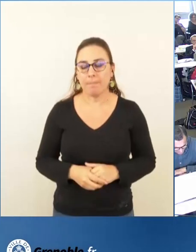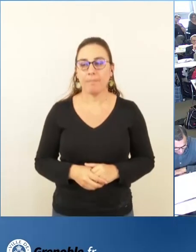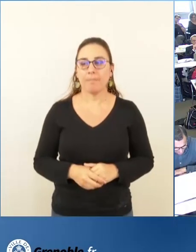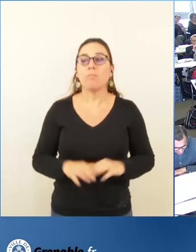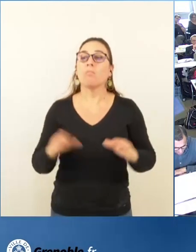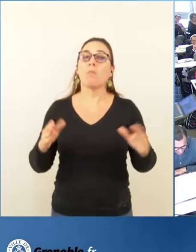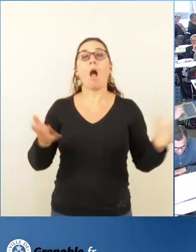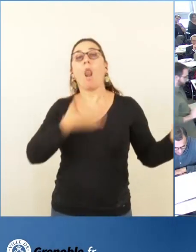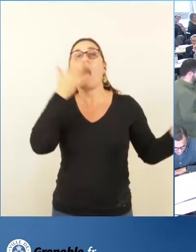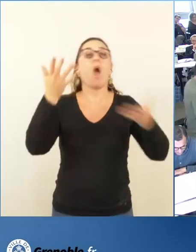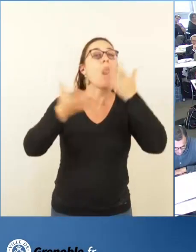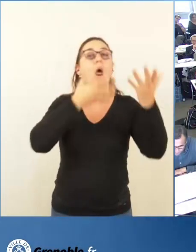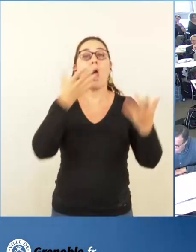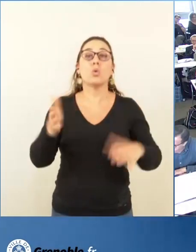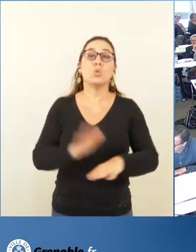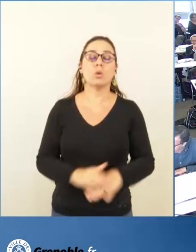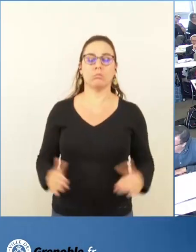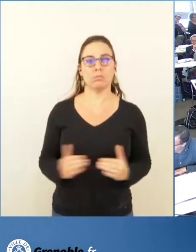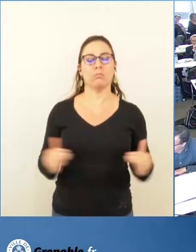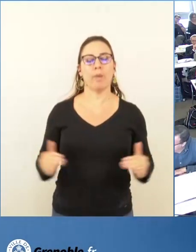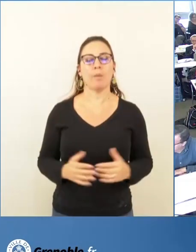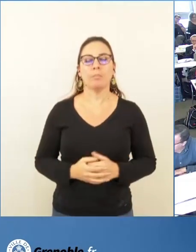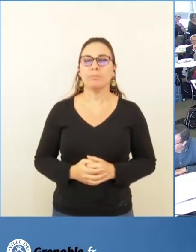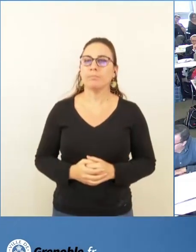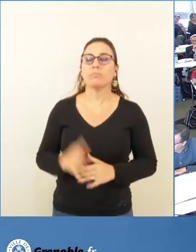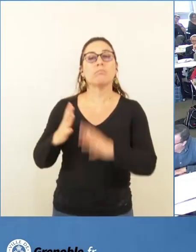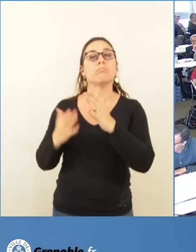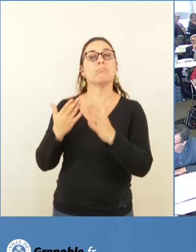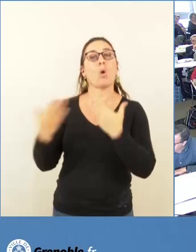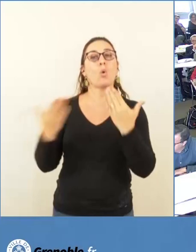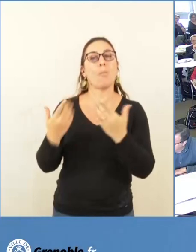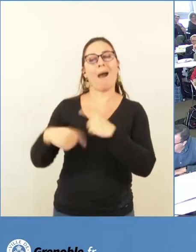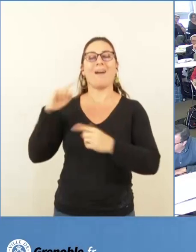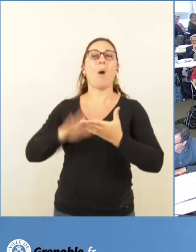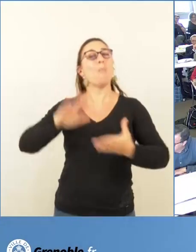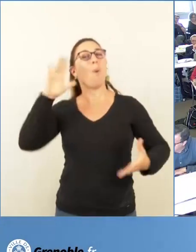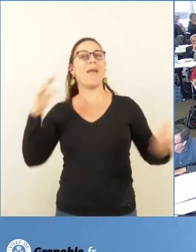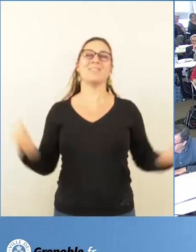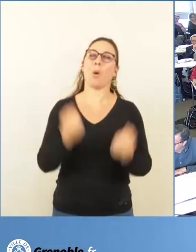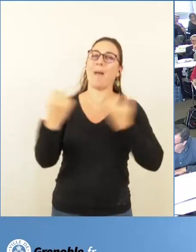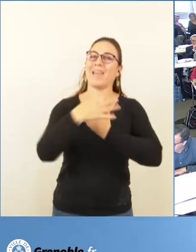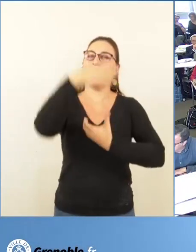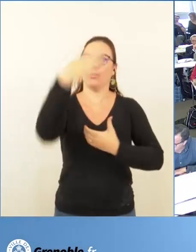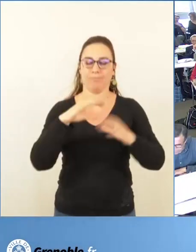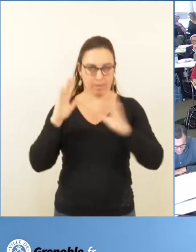contrairement à ce que vous aviez dit dans vos promesses de campagne revenons sur cette délibération